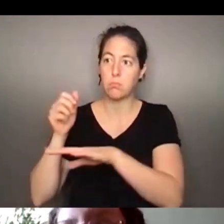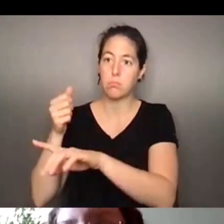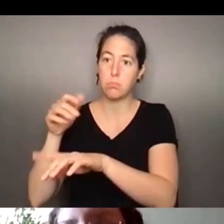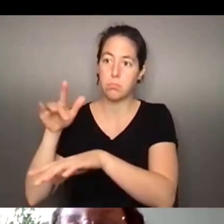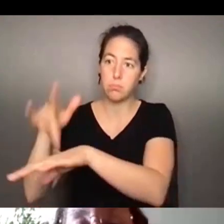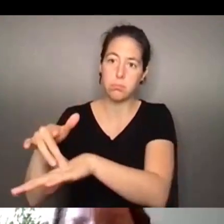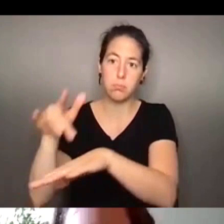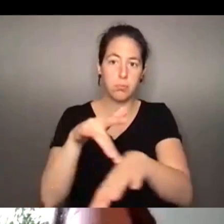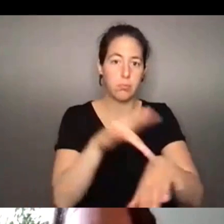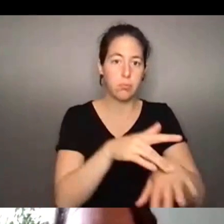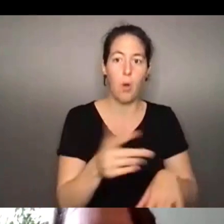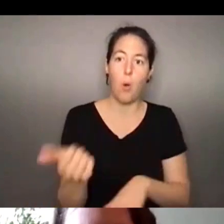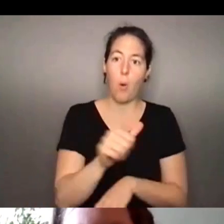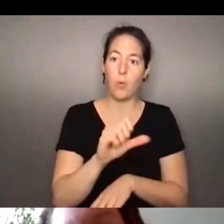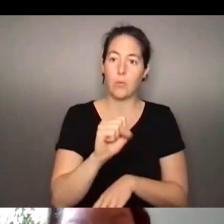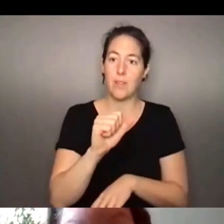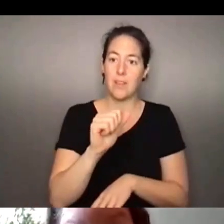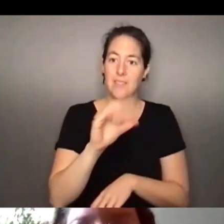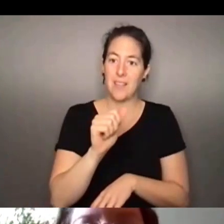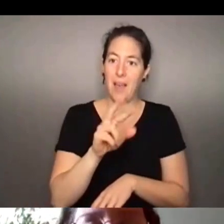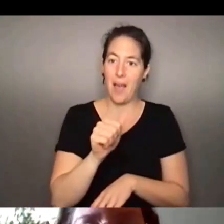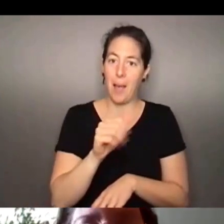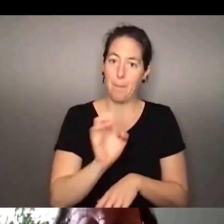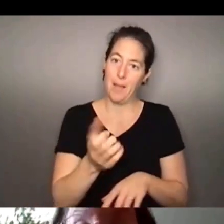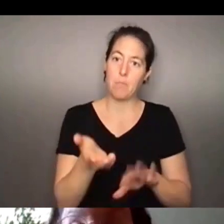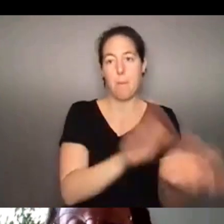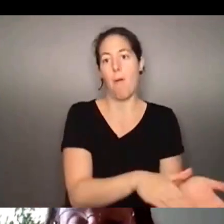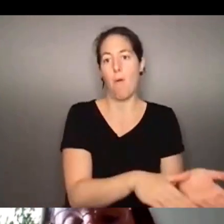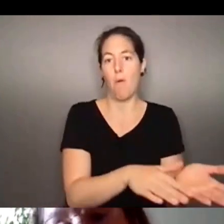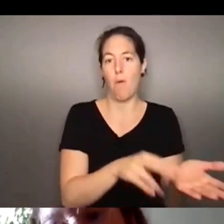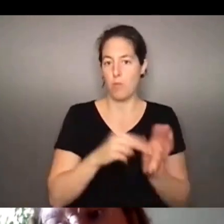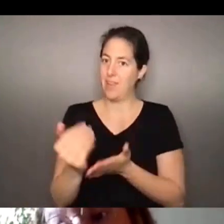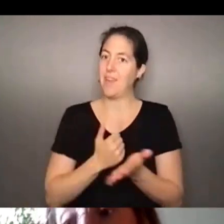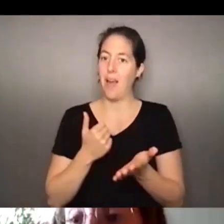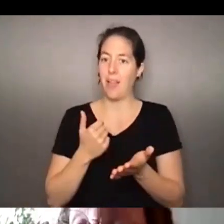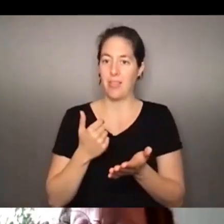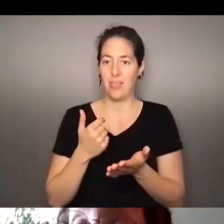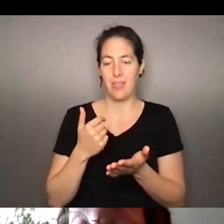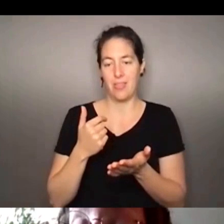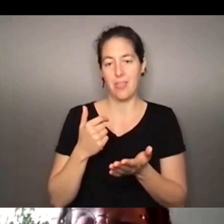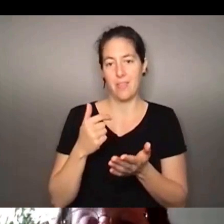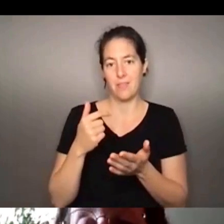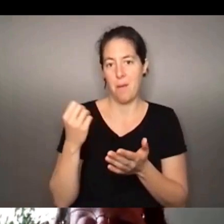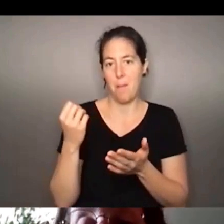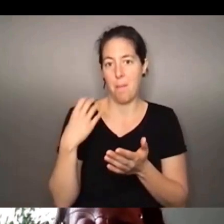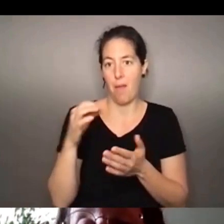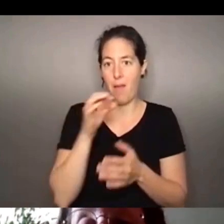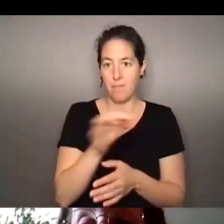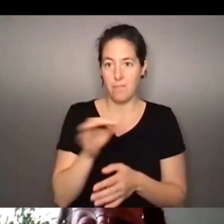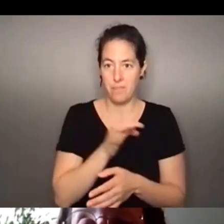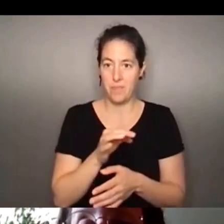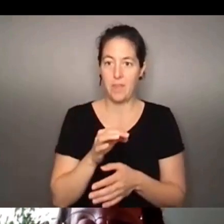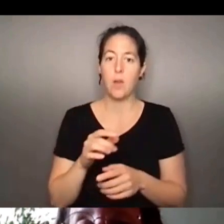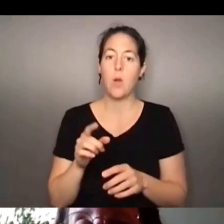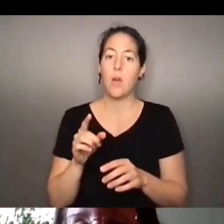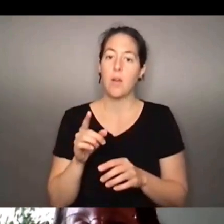scarabées. Donc, on veut préserver le parasite. Alors, il est recommandé de ne pas nécessairement tuer les scarabées qui